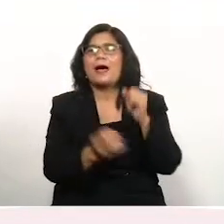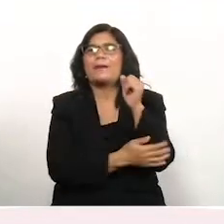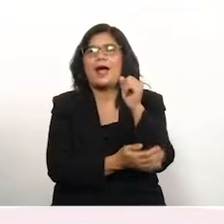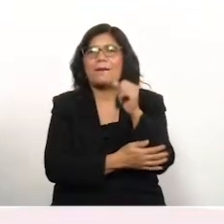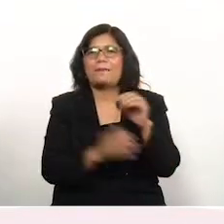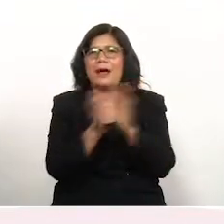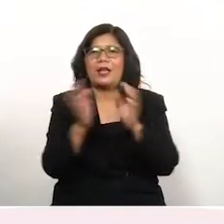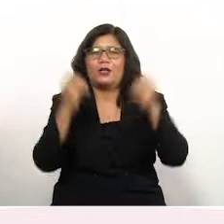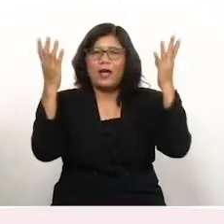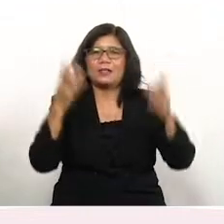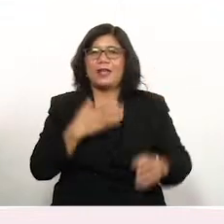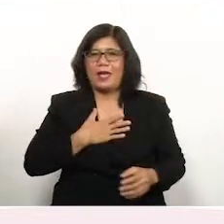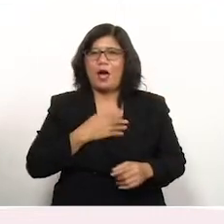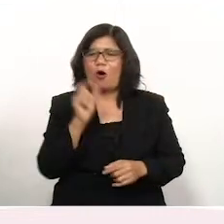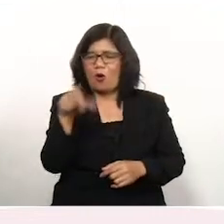orang diberkati